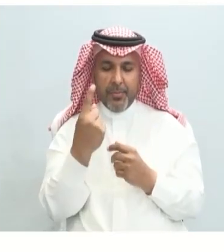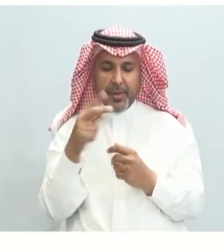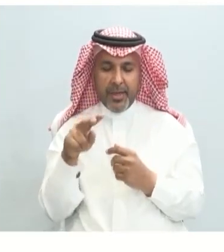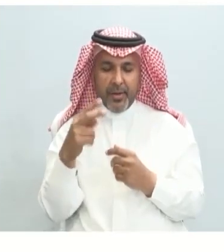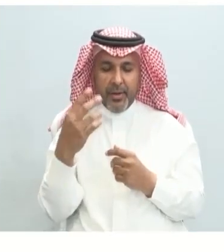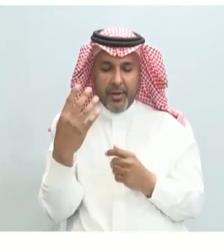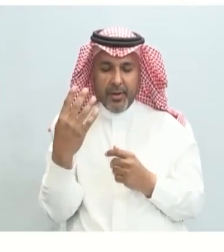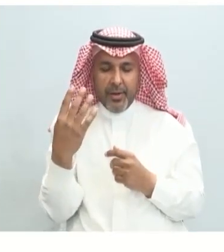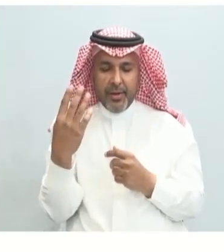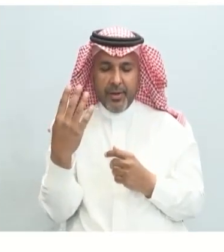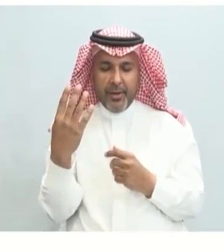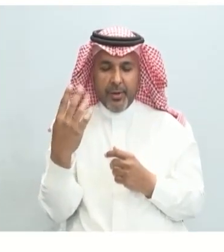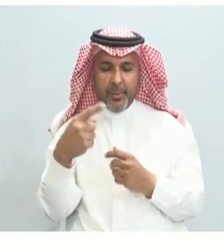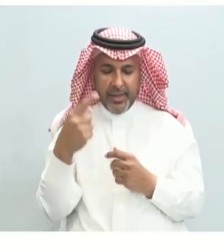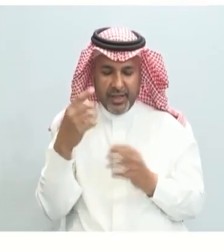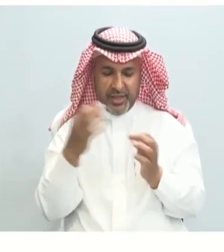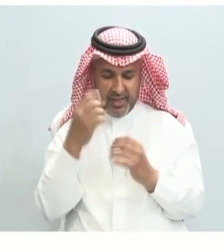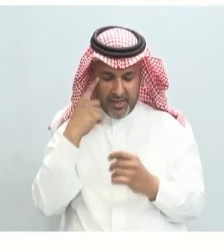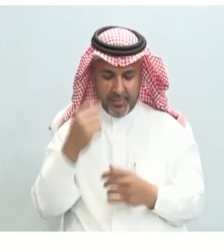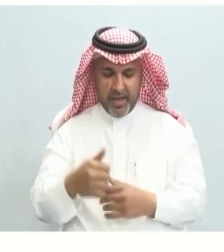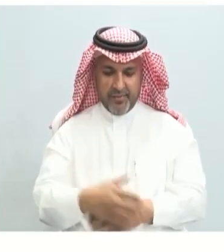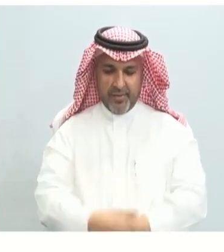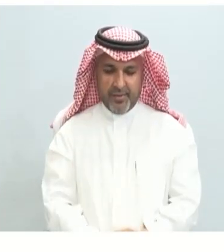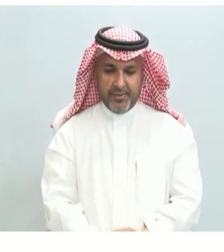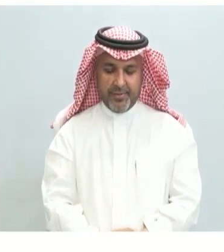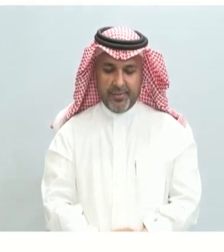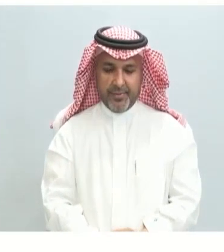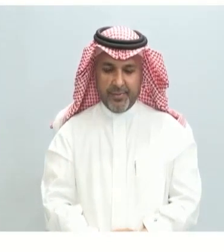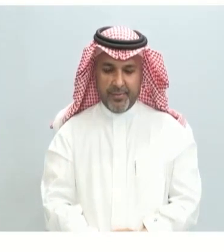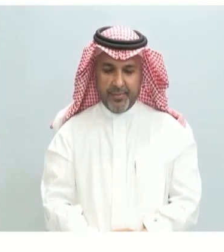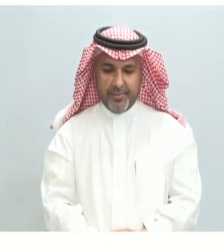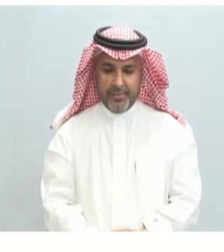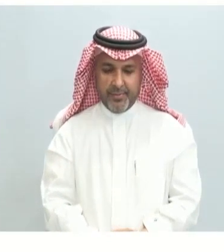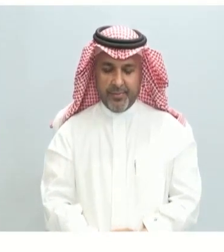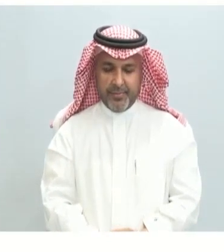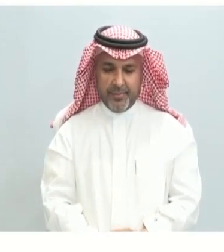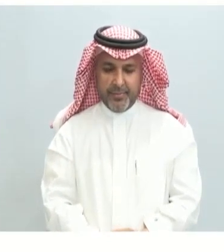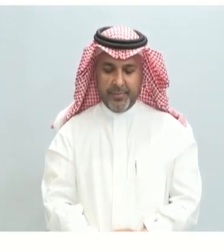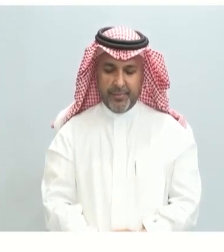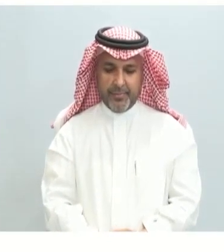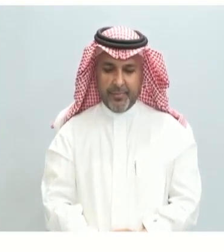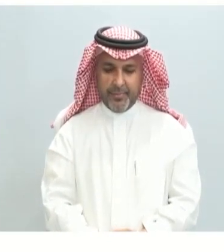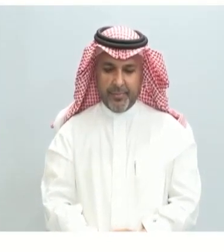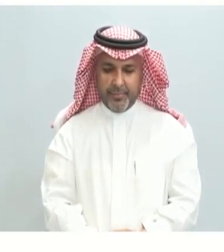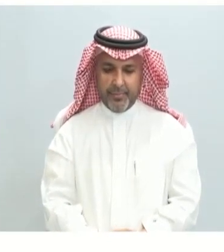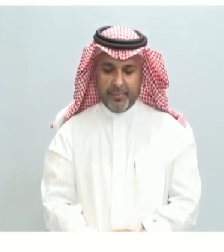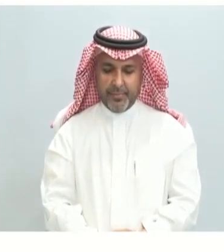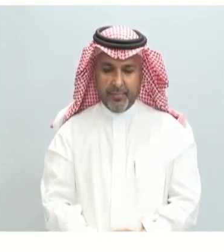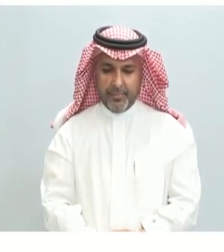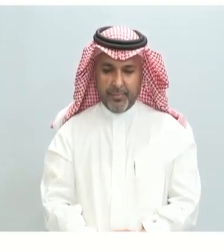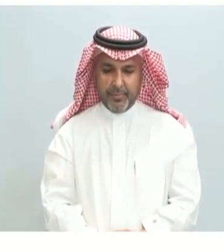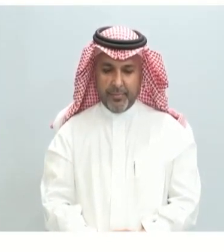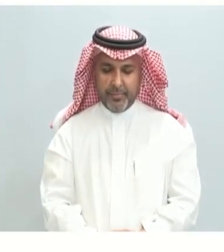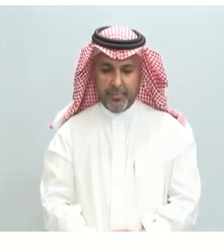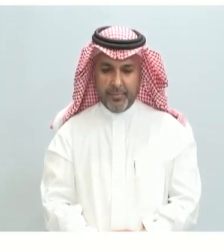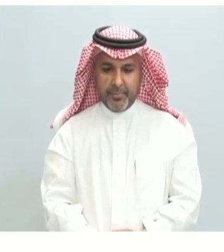بتصير 114 درجه 114 درجه تقريبا خلاص الان الزاويه تي والله حليته هذا